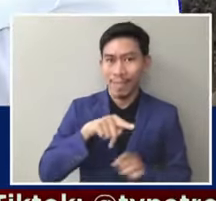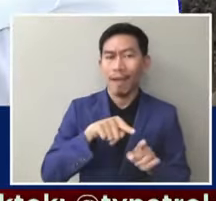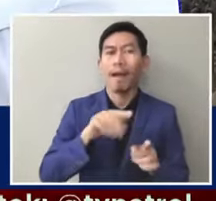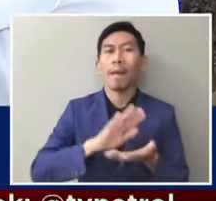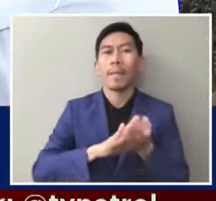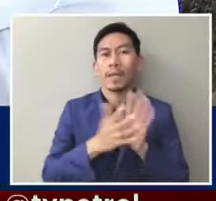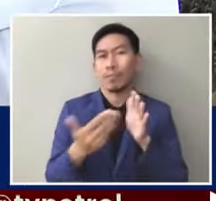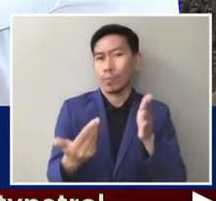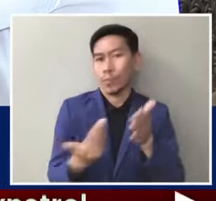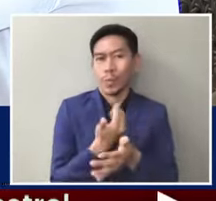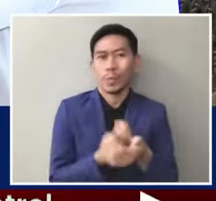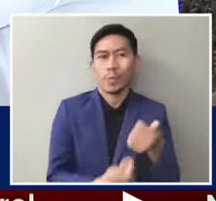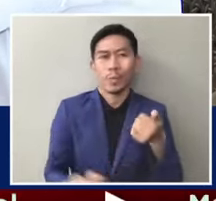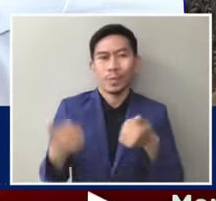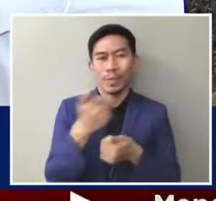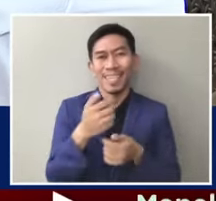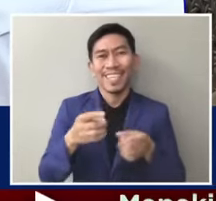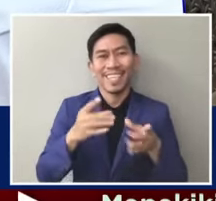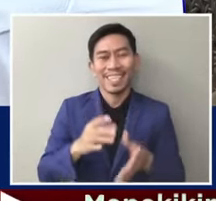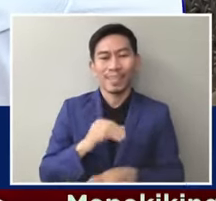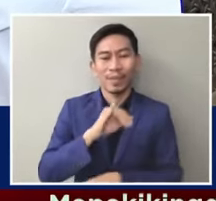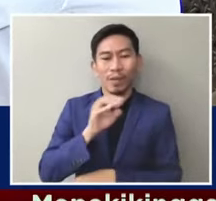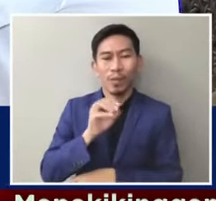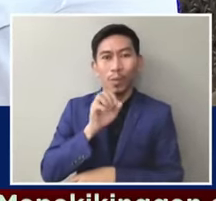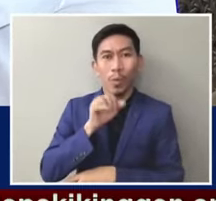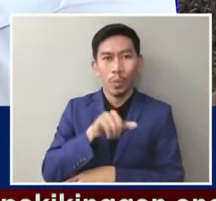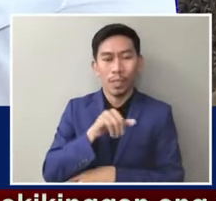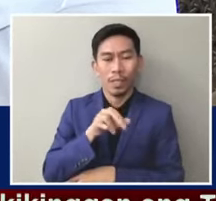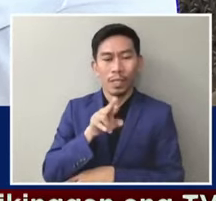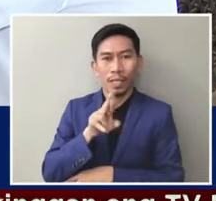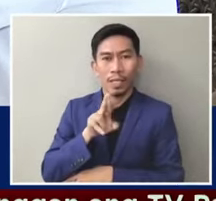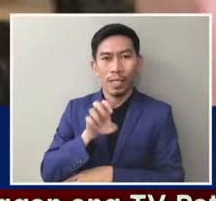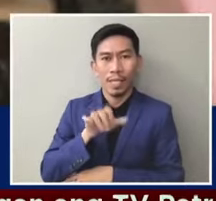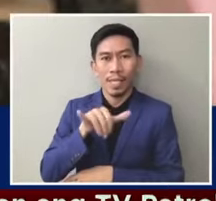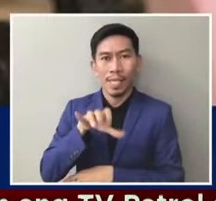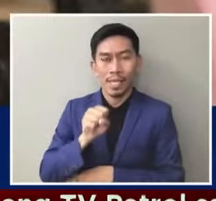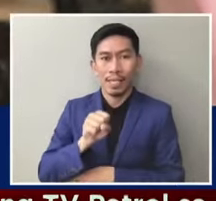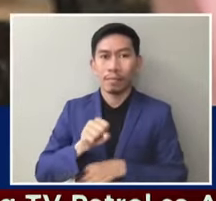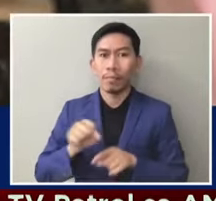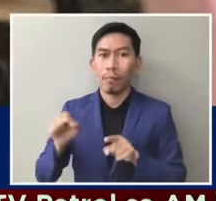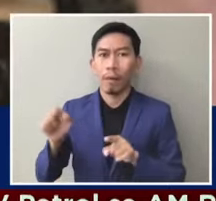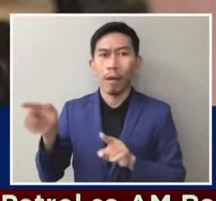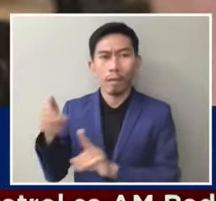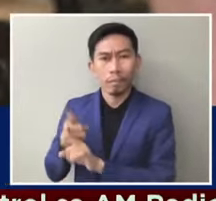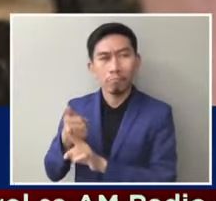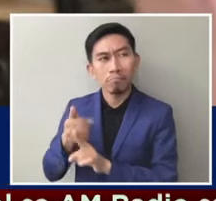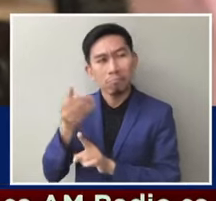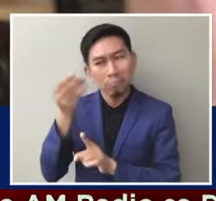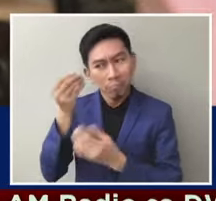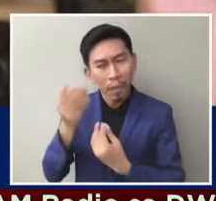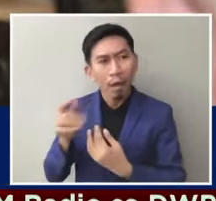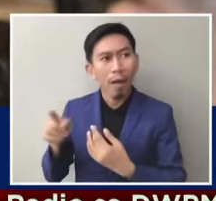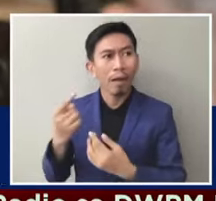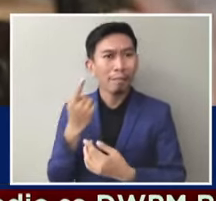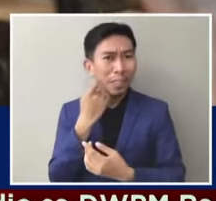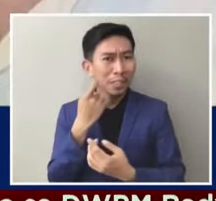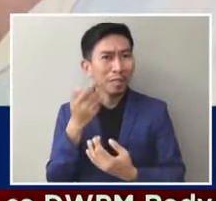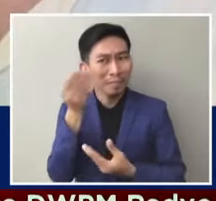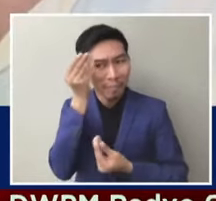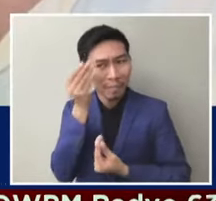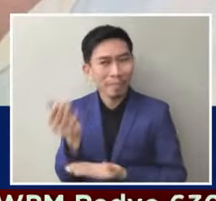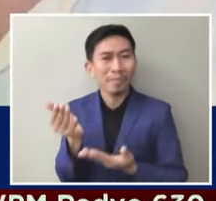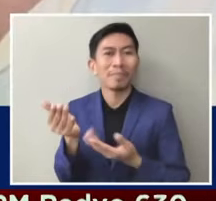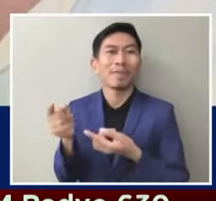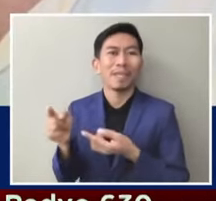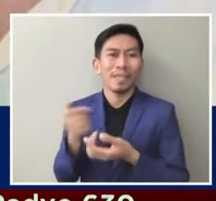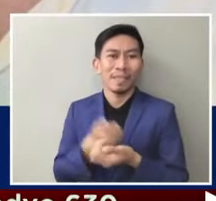Joey. Kwento ni Direct Joey, natanggap niya ang balita ilang minuto matapos lang ang aming panayam sa kanya. I'm